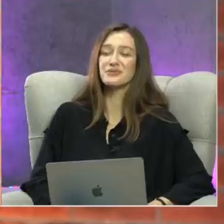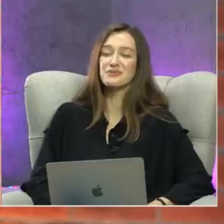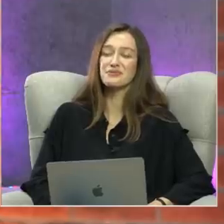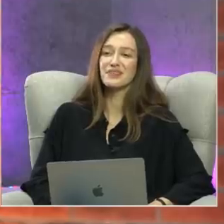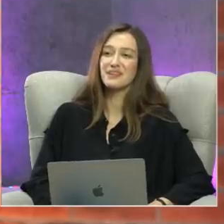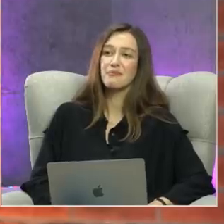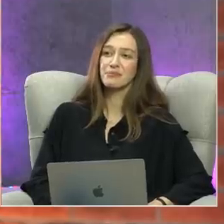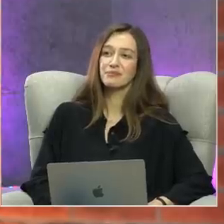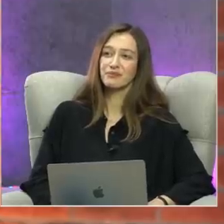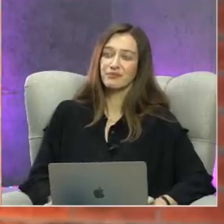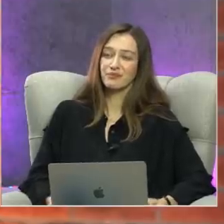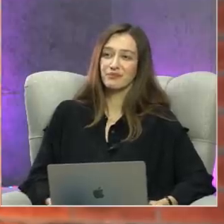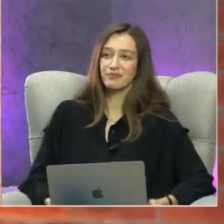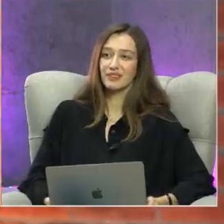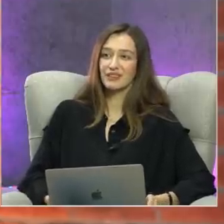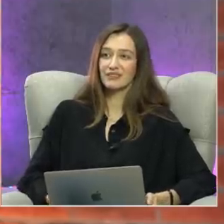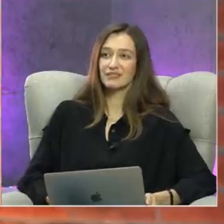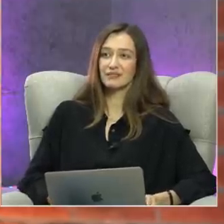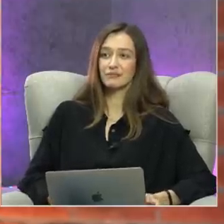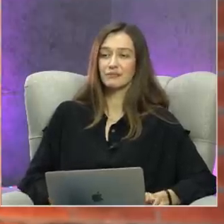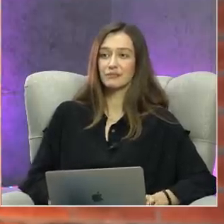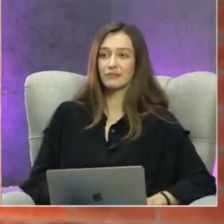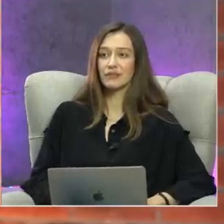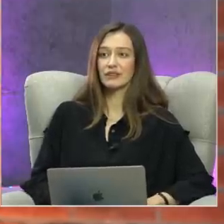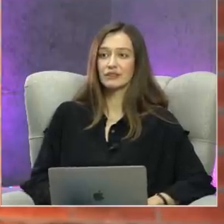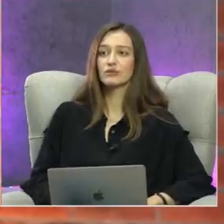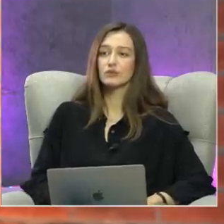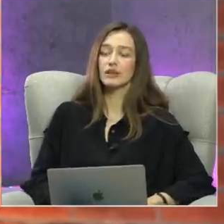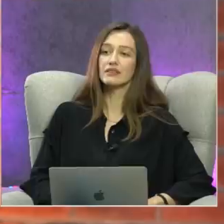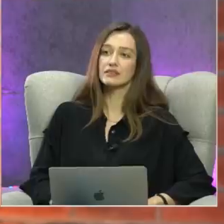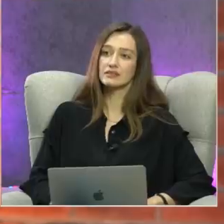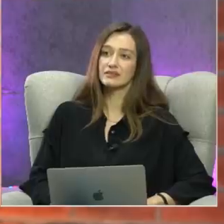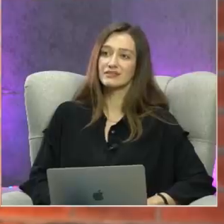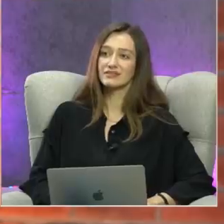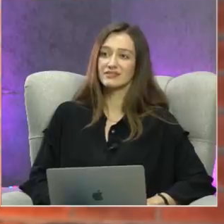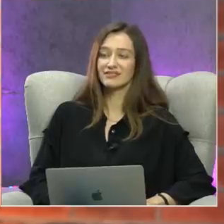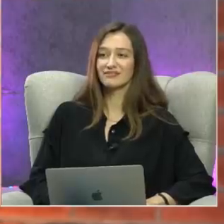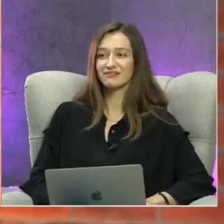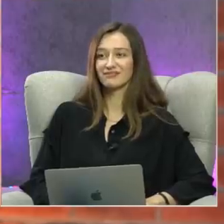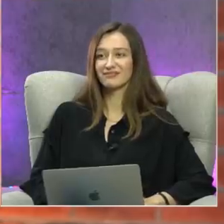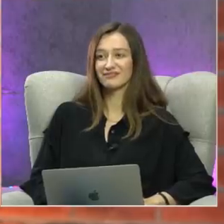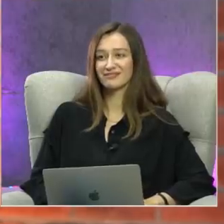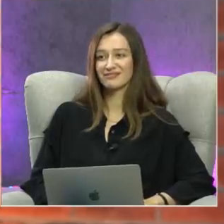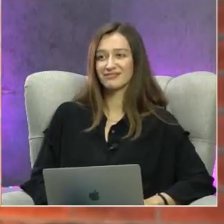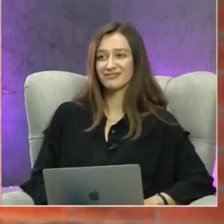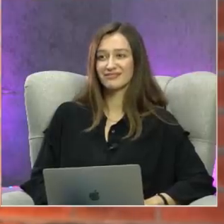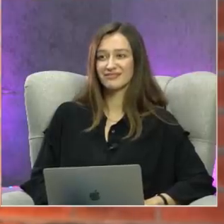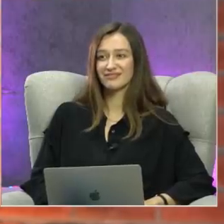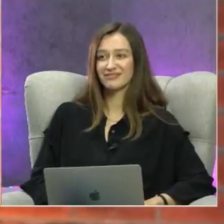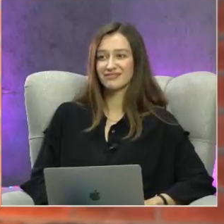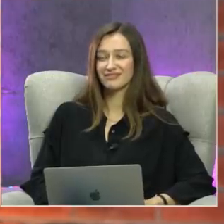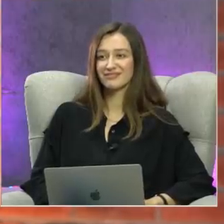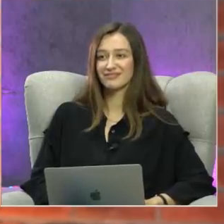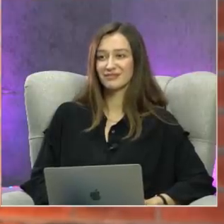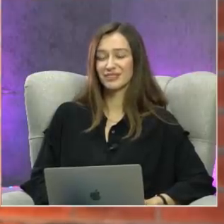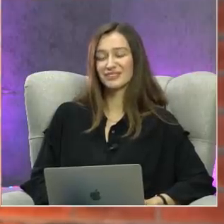şahit olmuş. Ya bir kere arkadaşlar Türkiye'de insana bir şey yapacak bir kertenkele yok. Komodo ejderi değil ki bu yani bir tane kertenkele. Hayvan zaten sizden